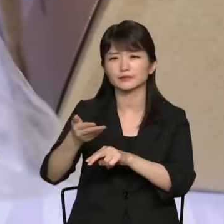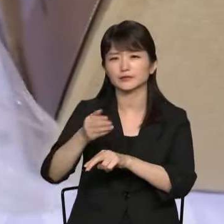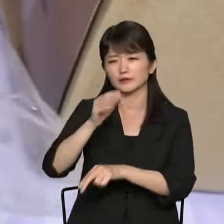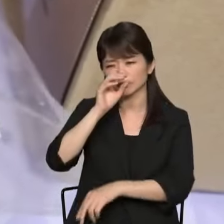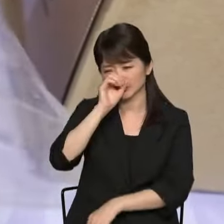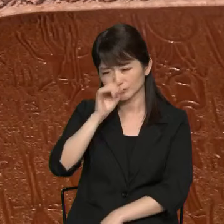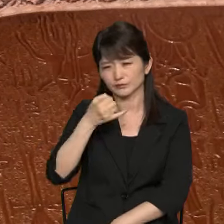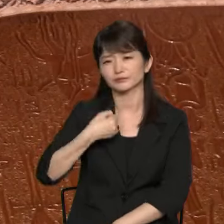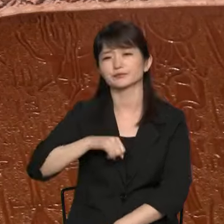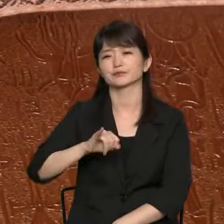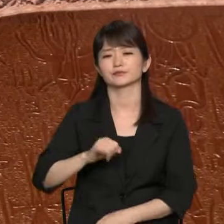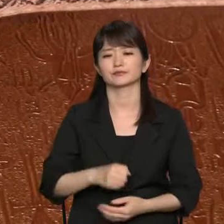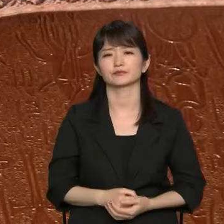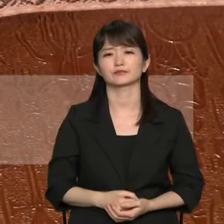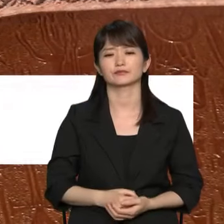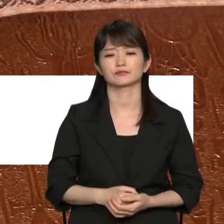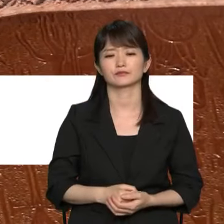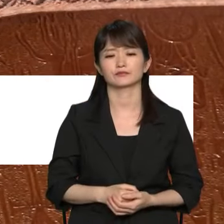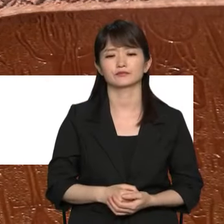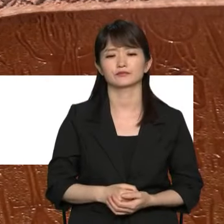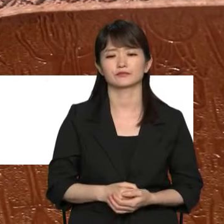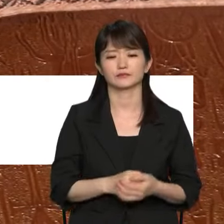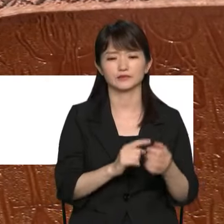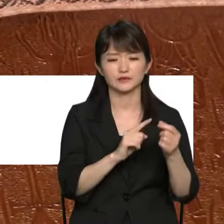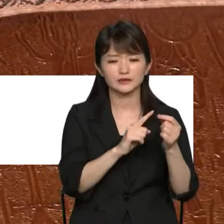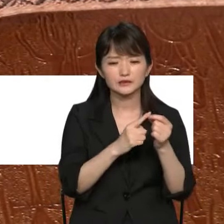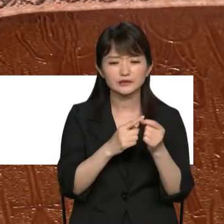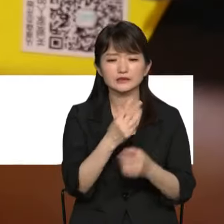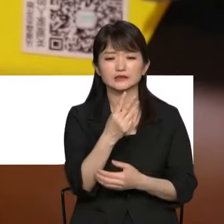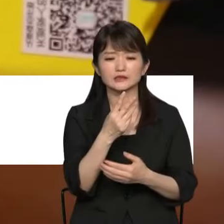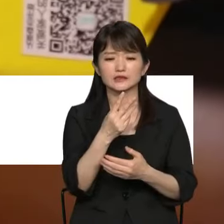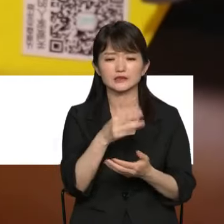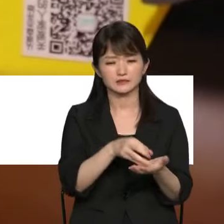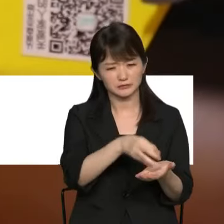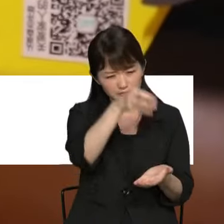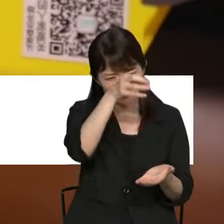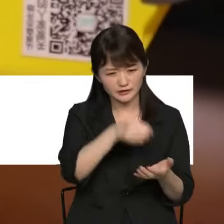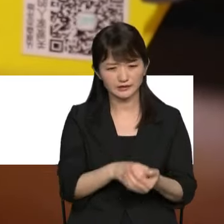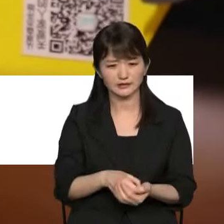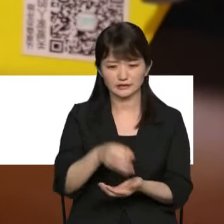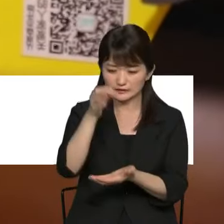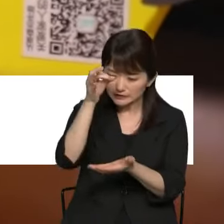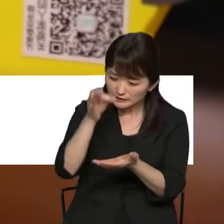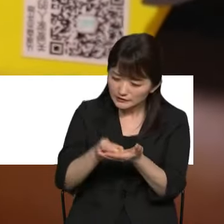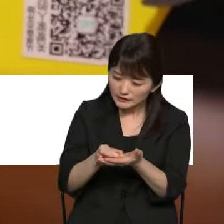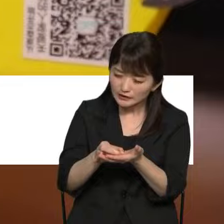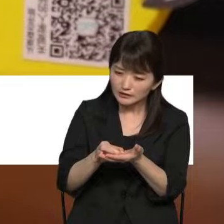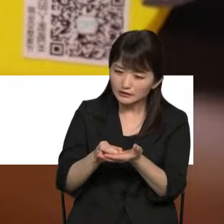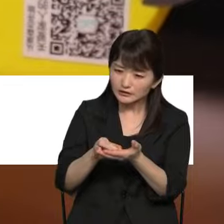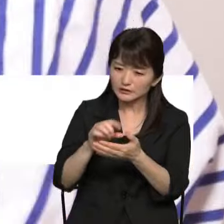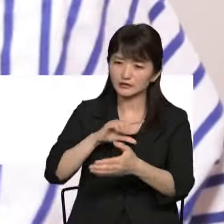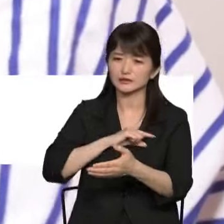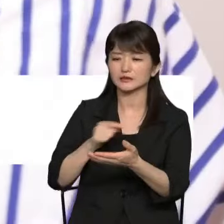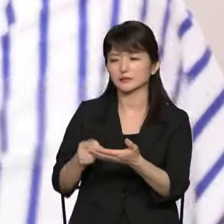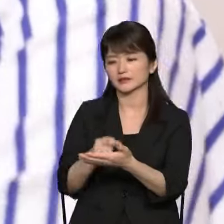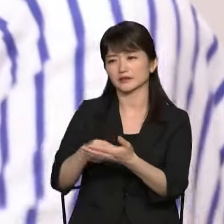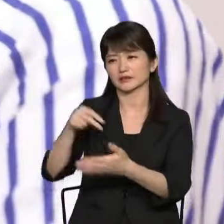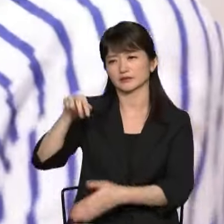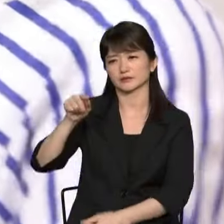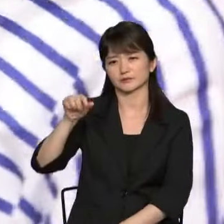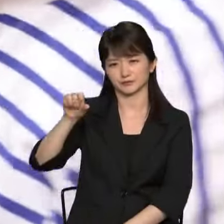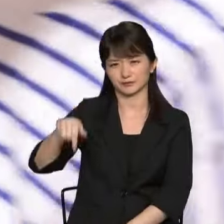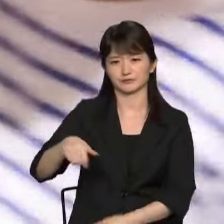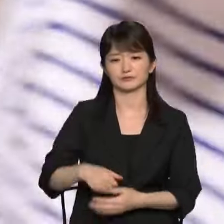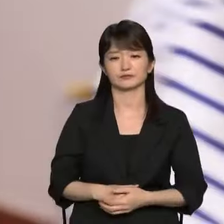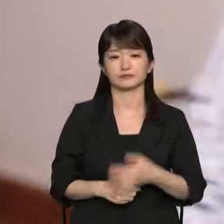효녀였습니다. 글자 세 개짜리는 좀 비싸다고 그러더라고요. 저렴한 가격을 선수를 이렇게 해줬어요.